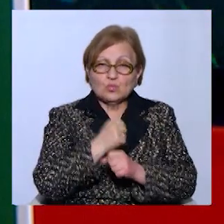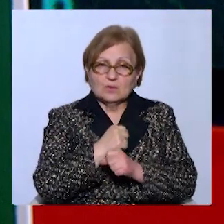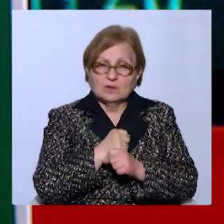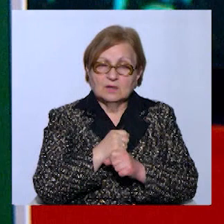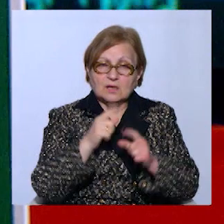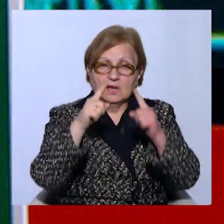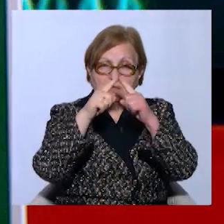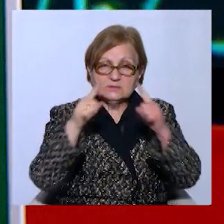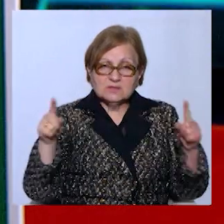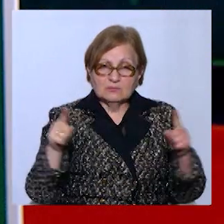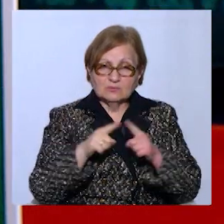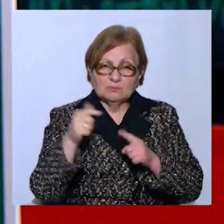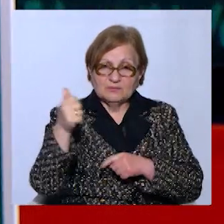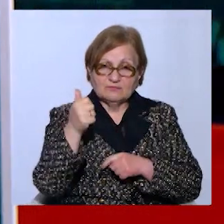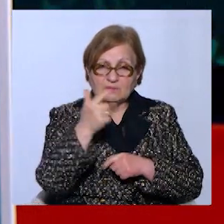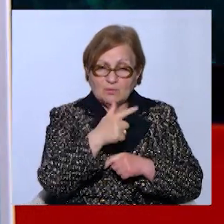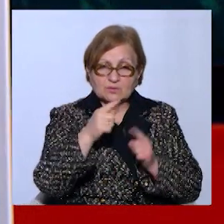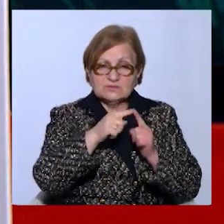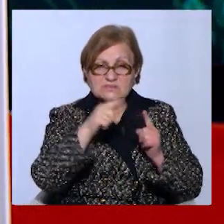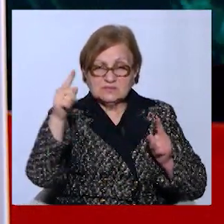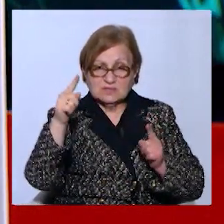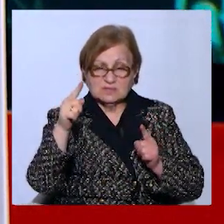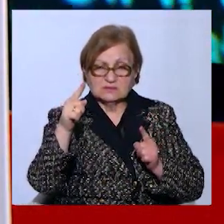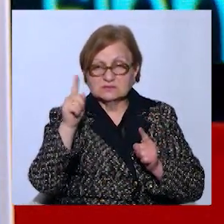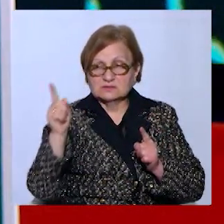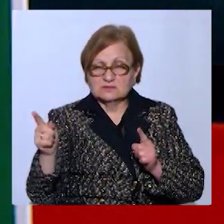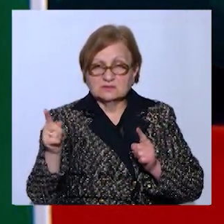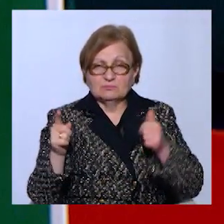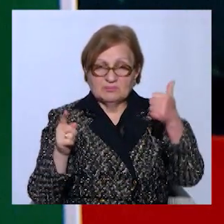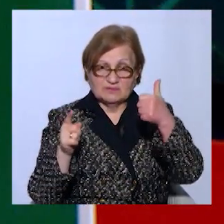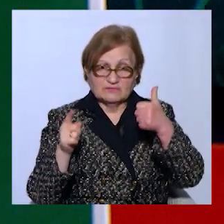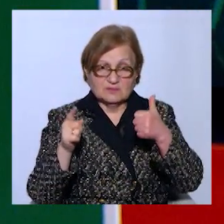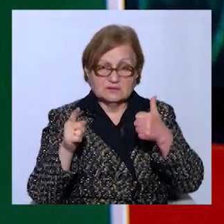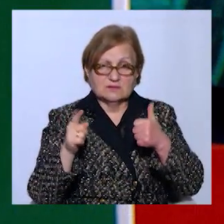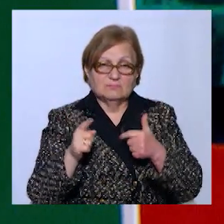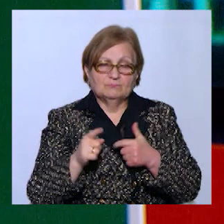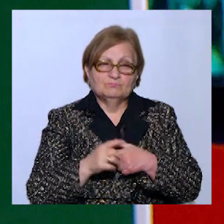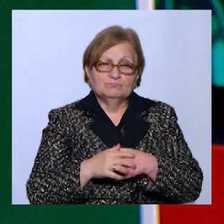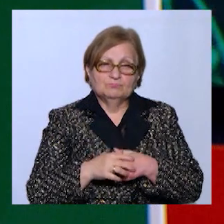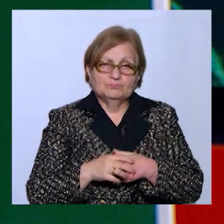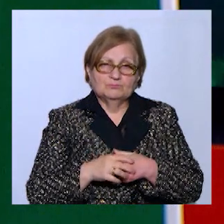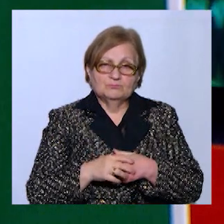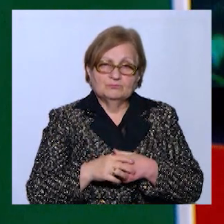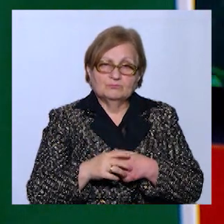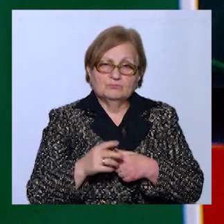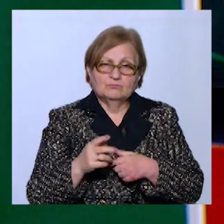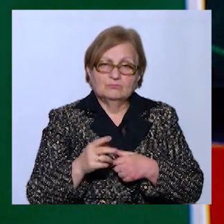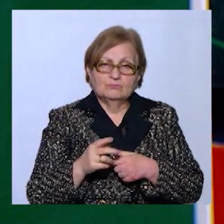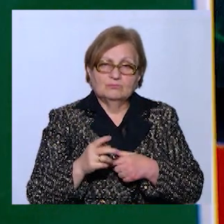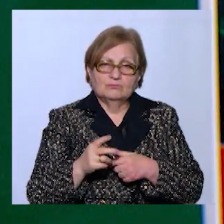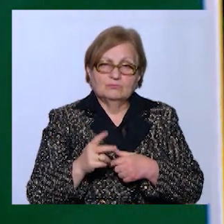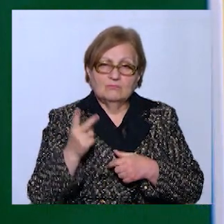სამკუთხედის პირველი და მეორე გვერდების სიგრძეების ჯამი 50. პირველი, მოდი ესე დავწერ. და